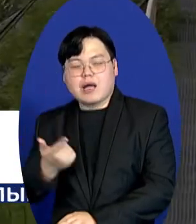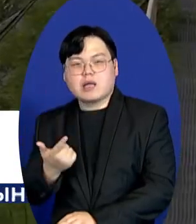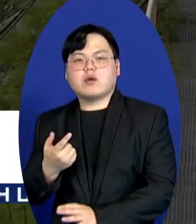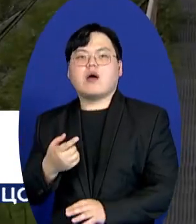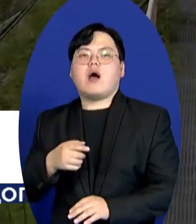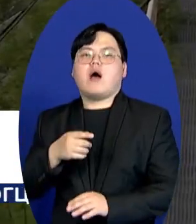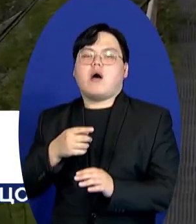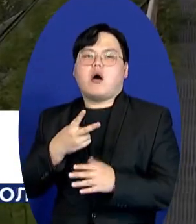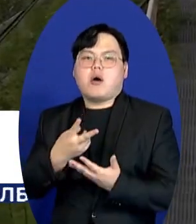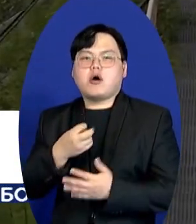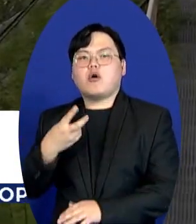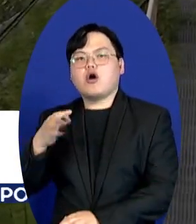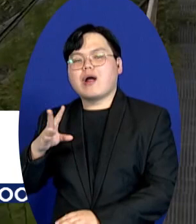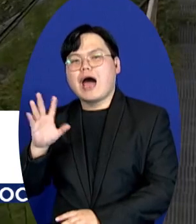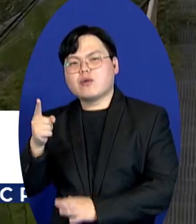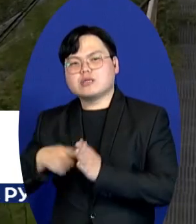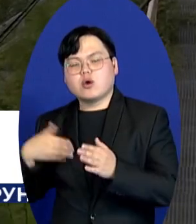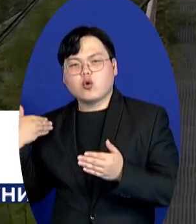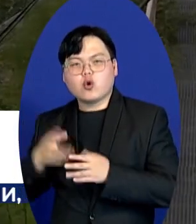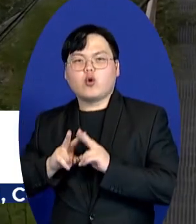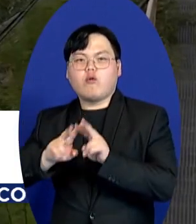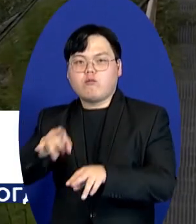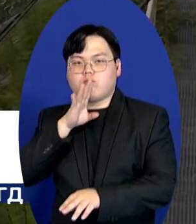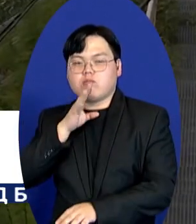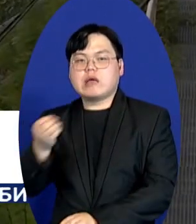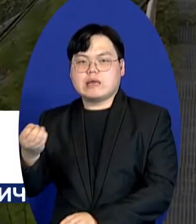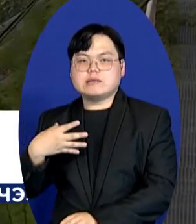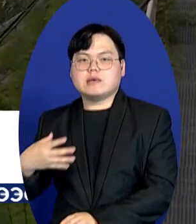оны 11 сарыг хүртэл үргэлжлэхийг экологчд мөн анхааруулж байгаа юм байна.